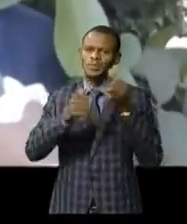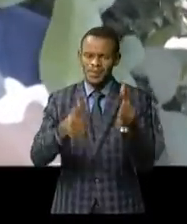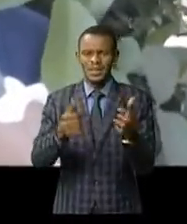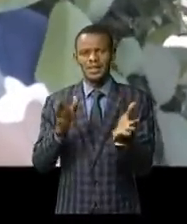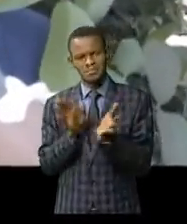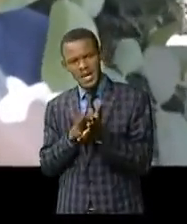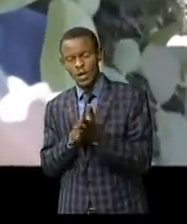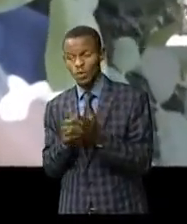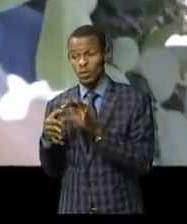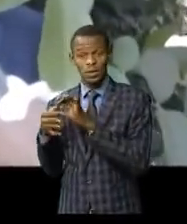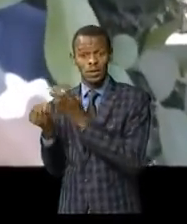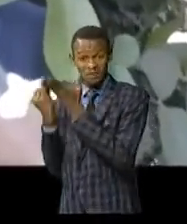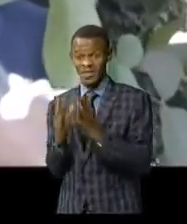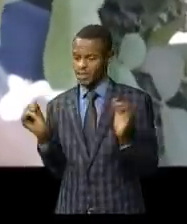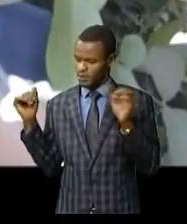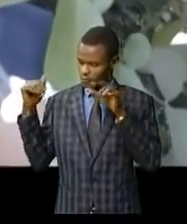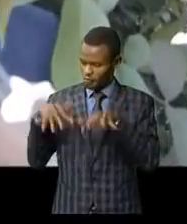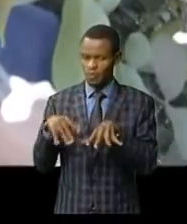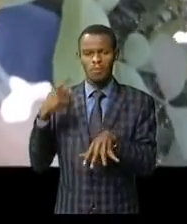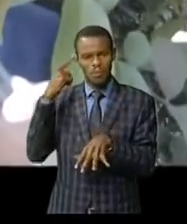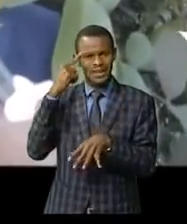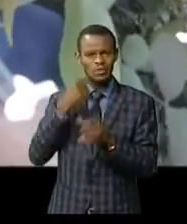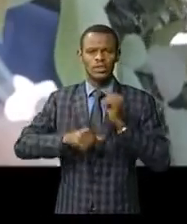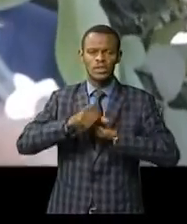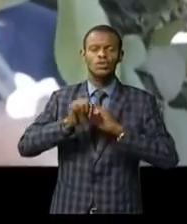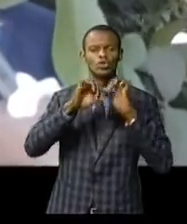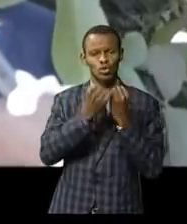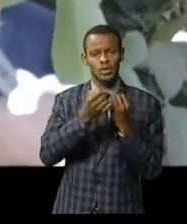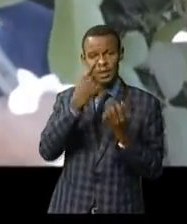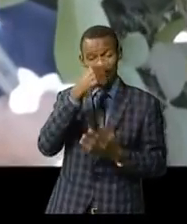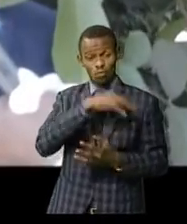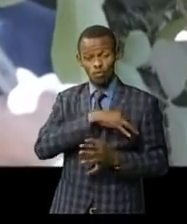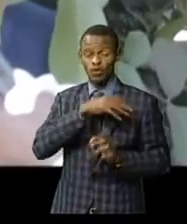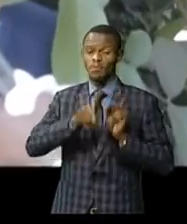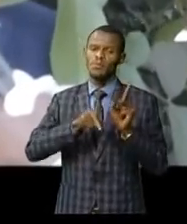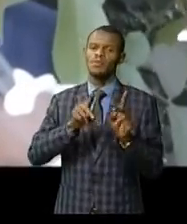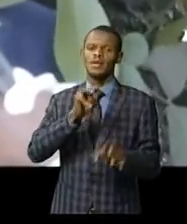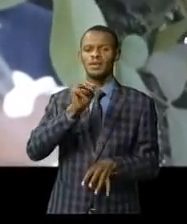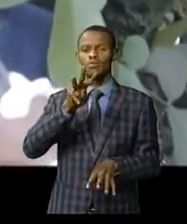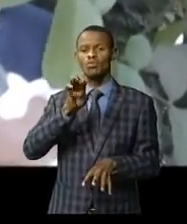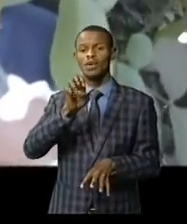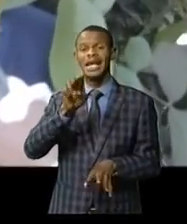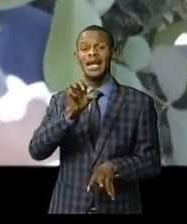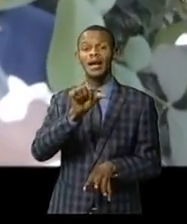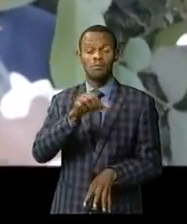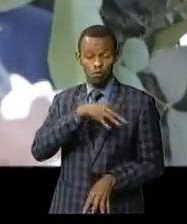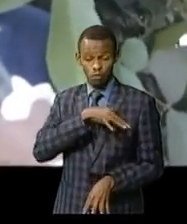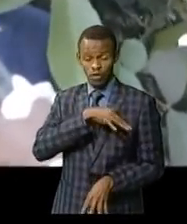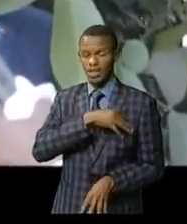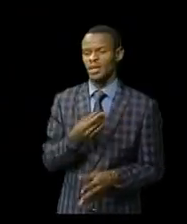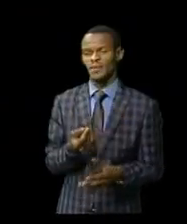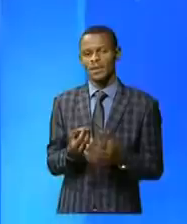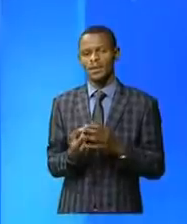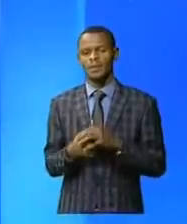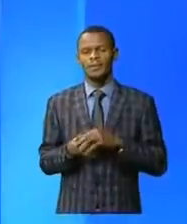actions sociales pour qu'en enfin, le peuple de Mwenga soit bénéficiaire du sol et du sous-sol légué par nos